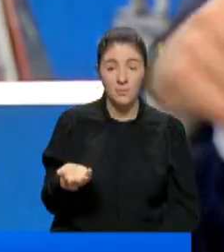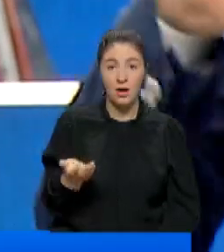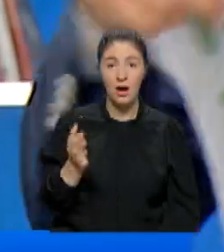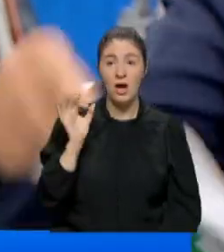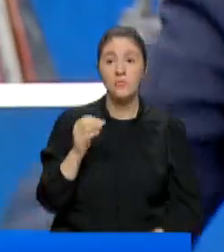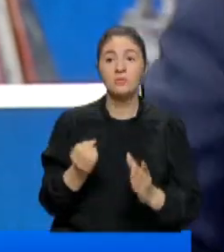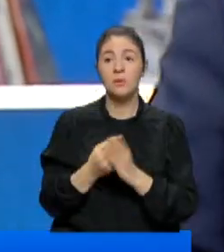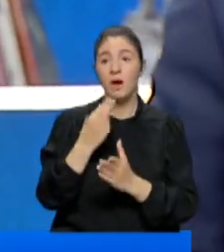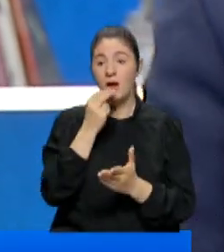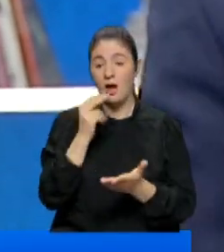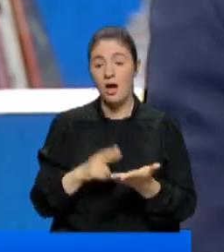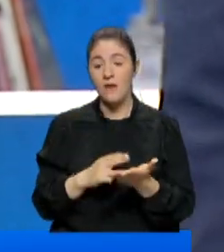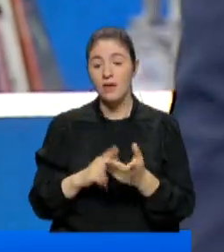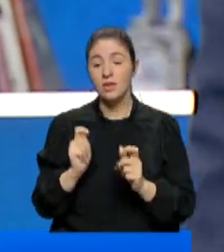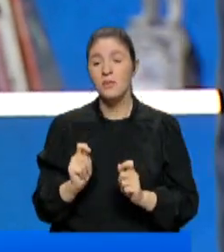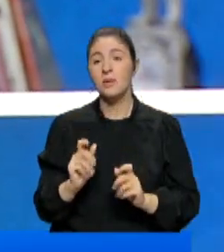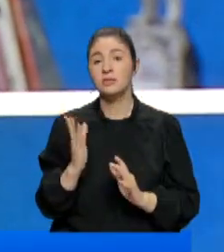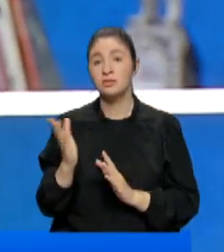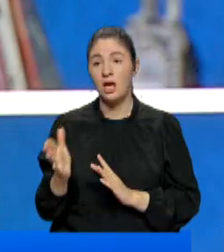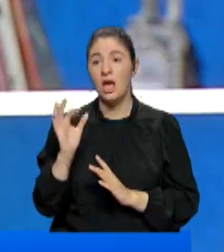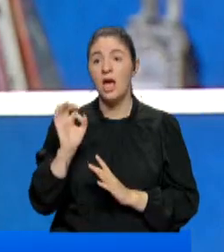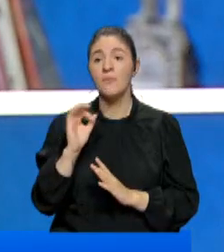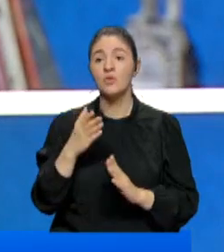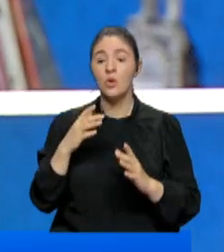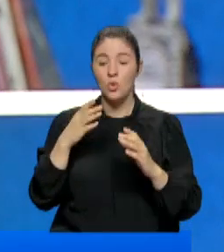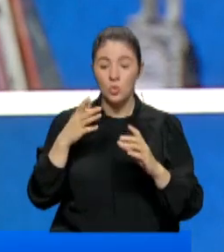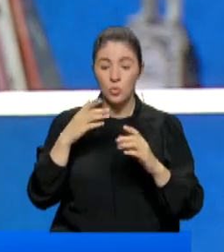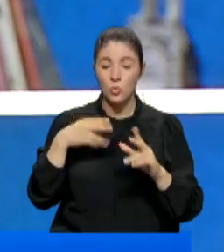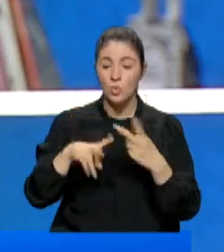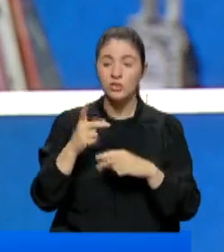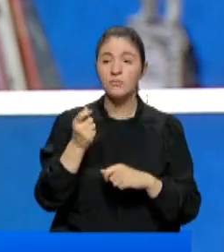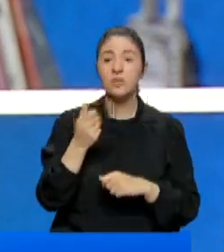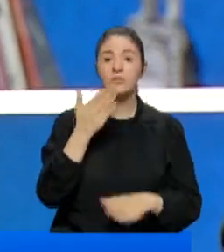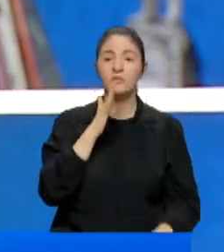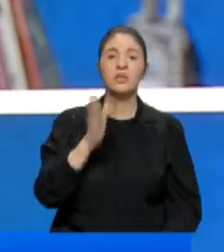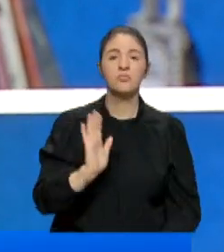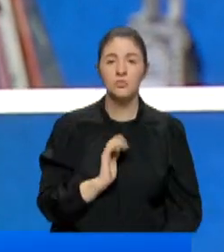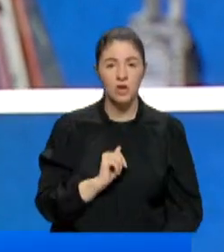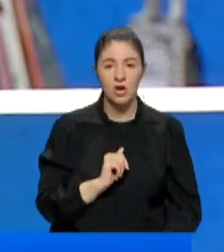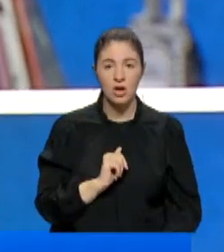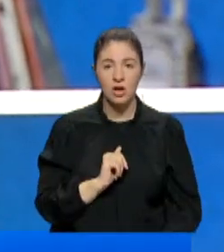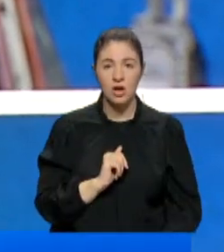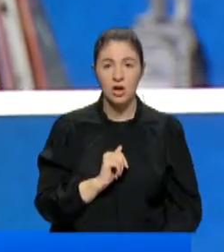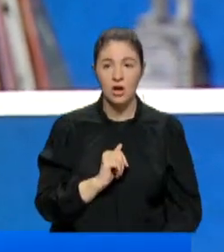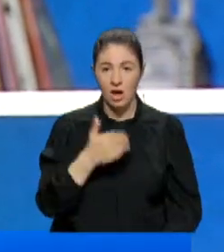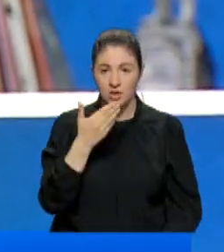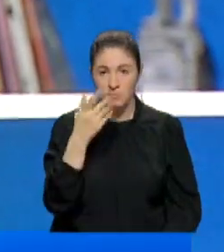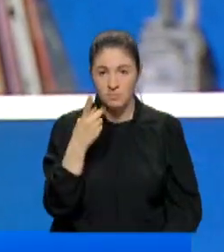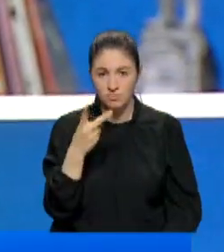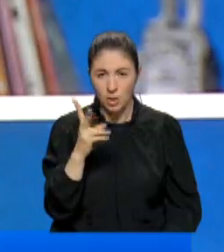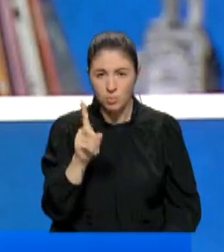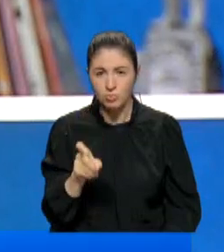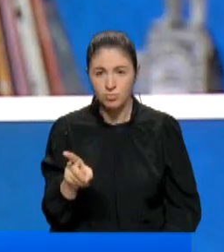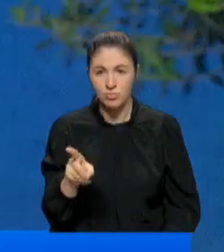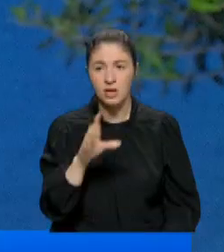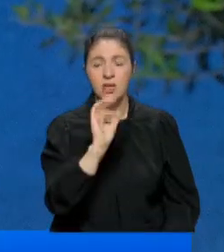hem sabah kahvaltı yapamadığı zaman hem de ulaşım parası yoksa gitmiyor. Yani anlatabiliyor muyum? Zaten yani, siz hep